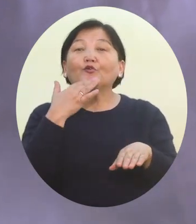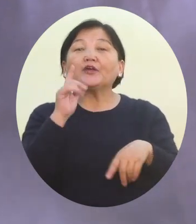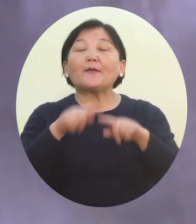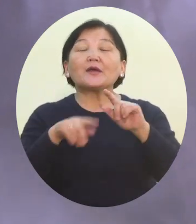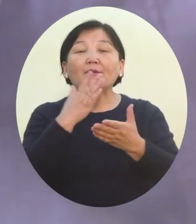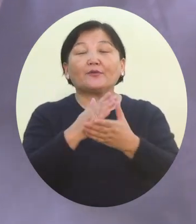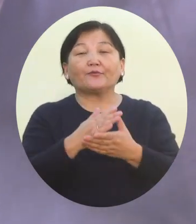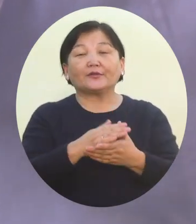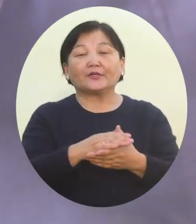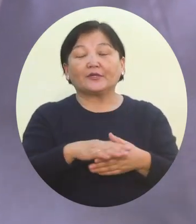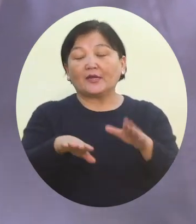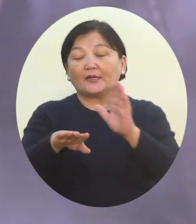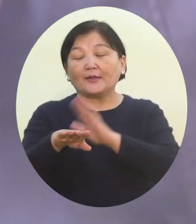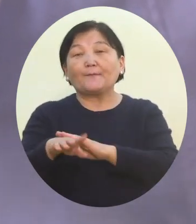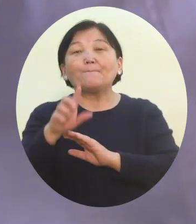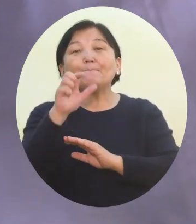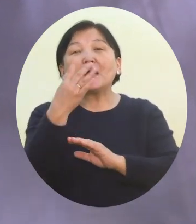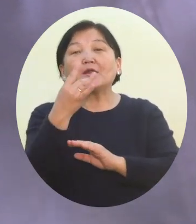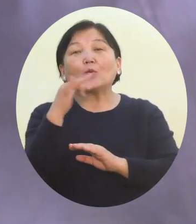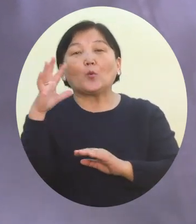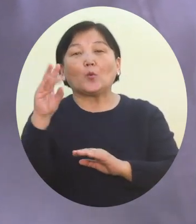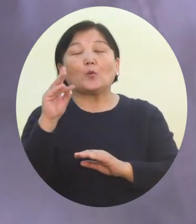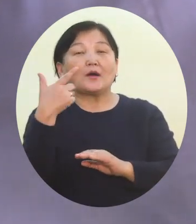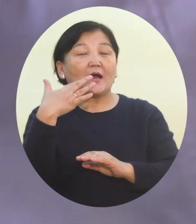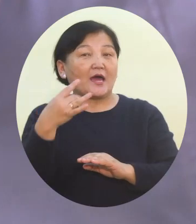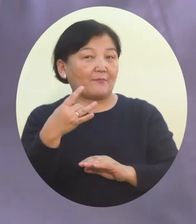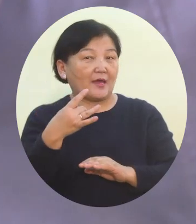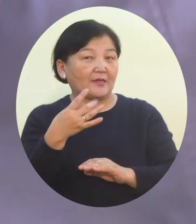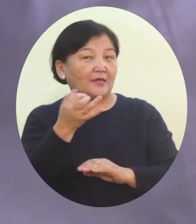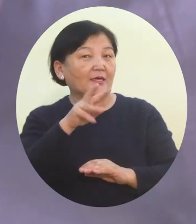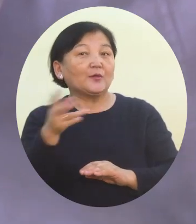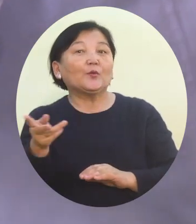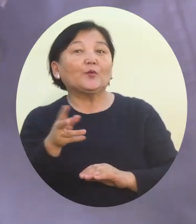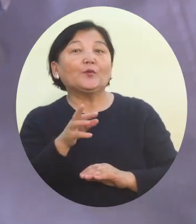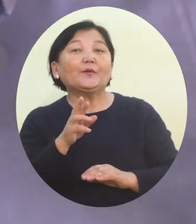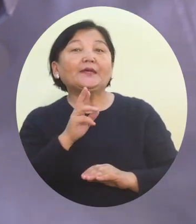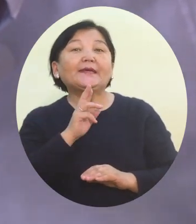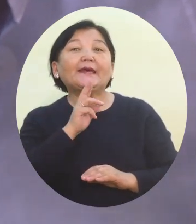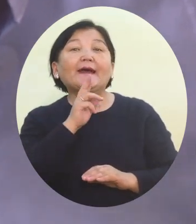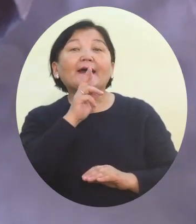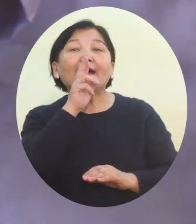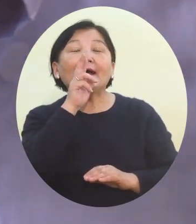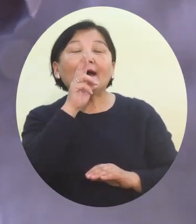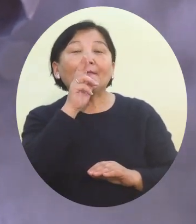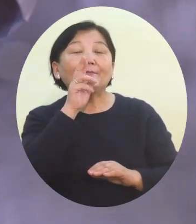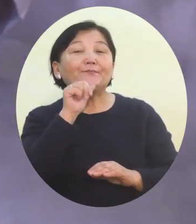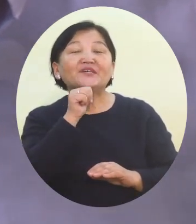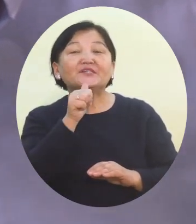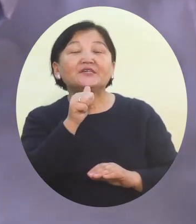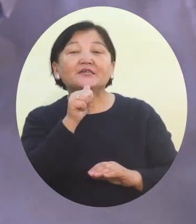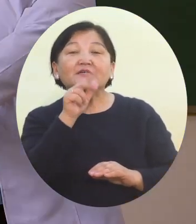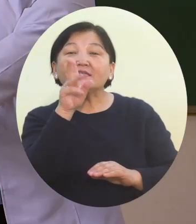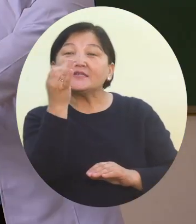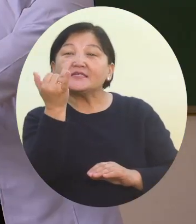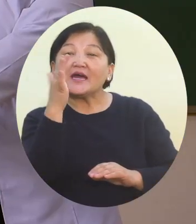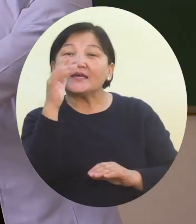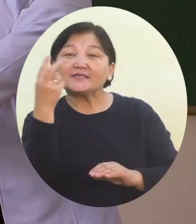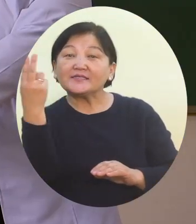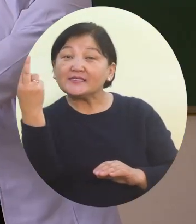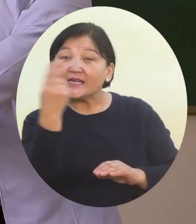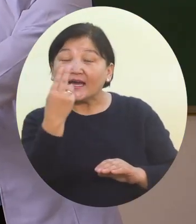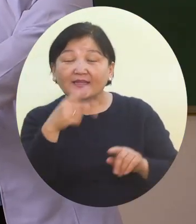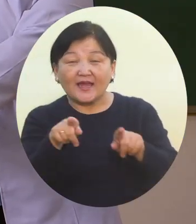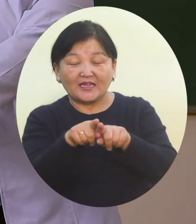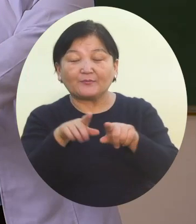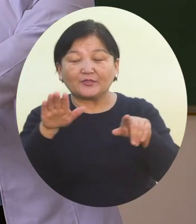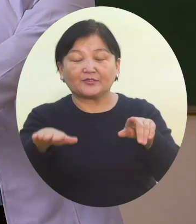За баруун гар талын өнгө ховорсон байгааг та бүхэн ажигласан бах тийм ээ. Арай илүү цайсан байна. За энэ маань баруун гараа дээшээ